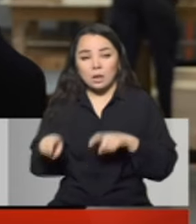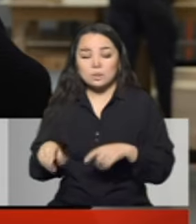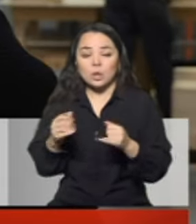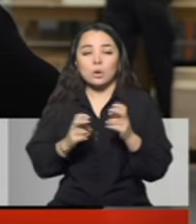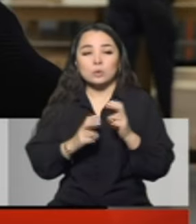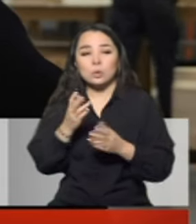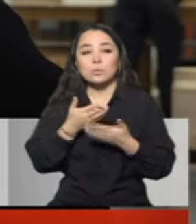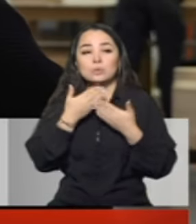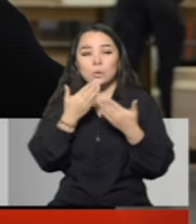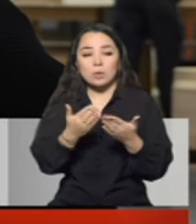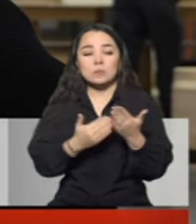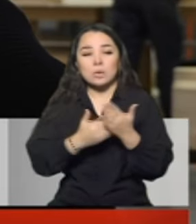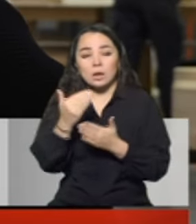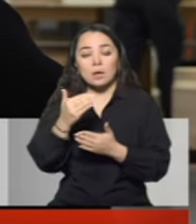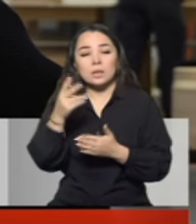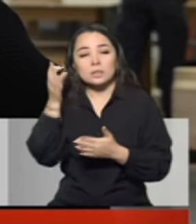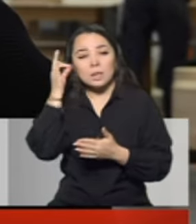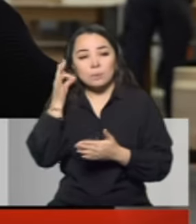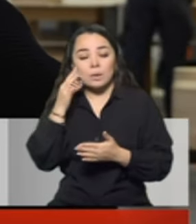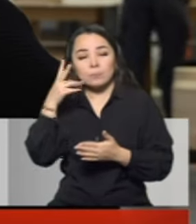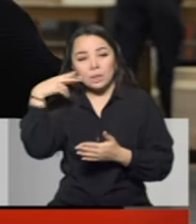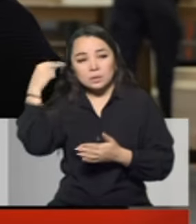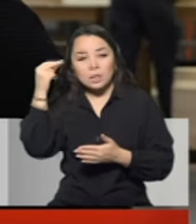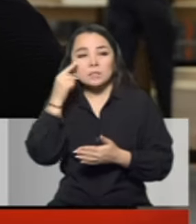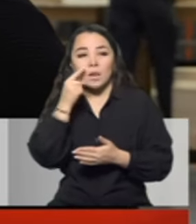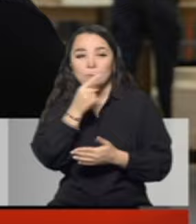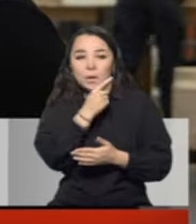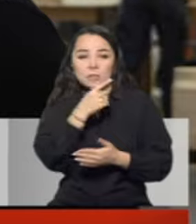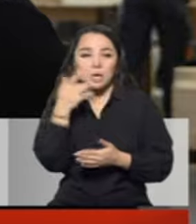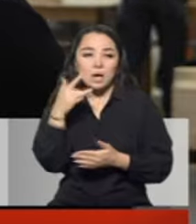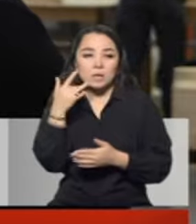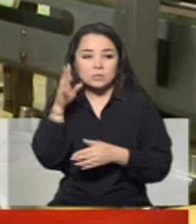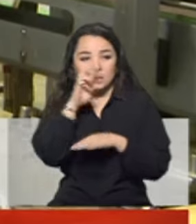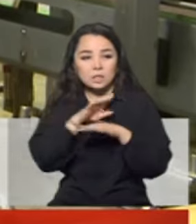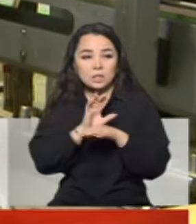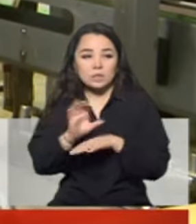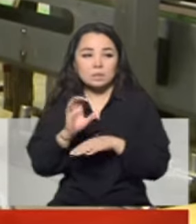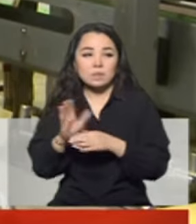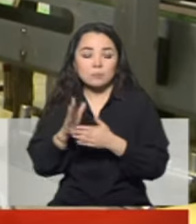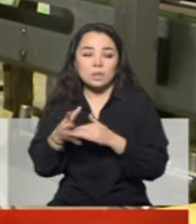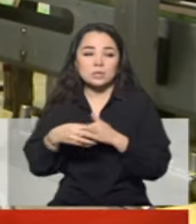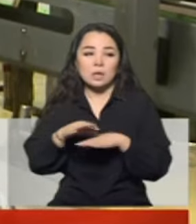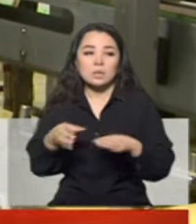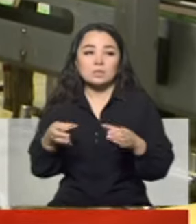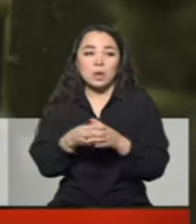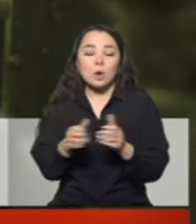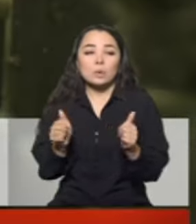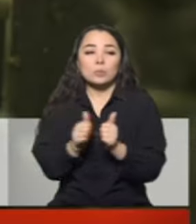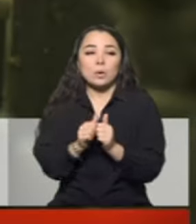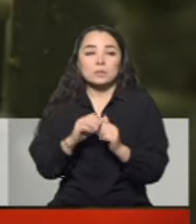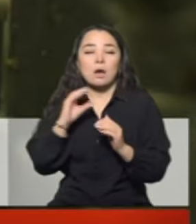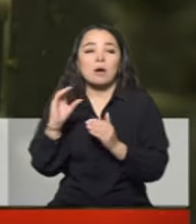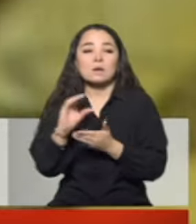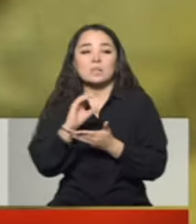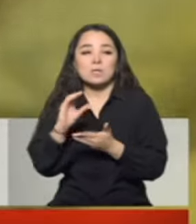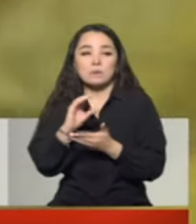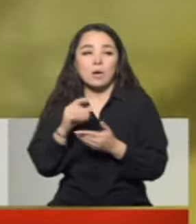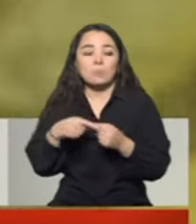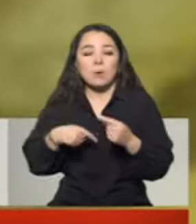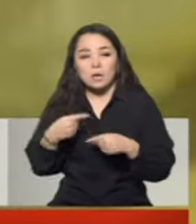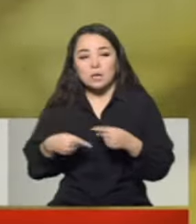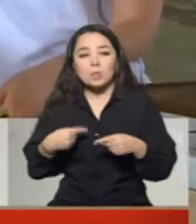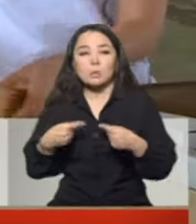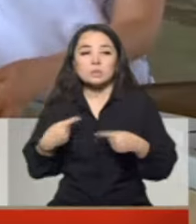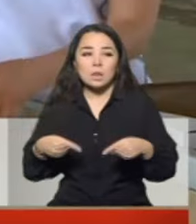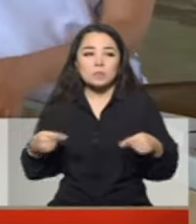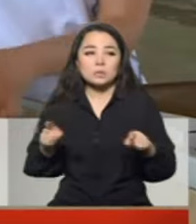сұраныс жоғары. Германия, Бельгия, Испания, ақш елдеріне жеткіземіз. Жерлікті кәсіпорындар көршілерге консервіленген тағам, макарон,